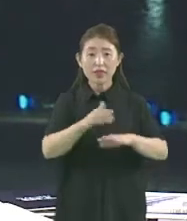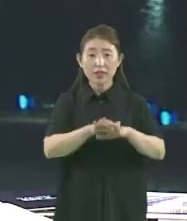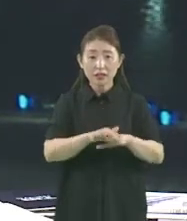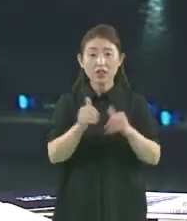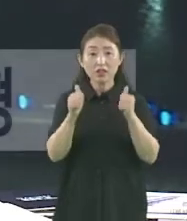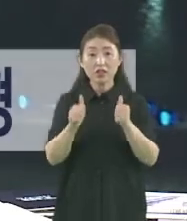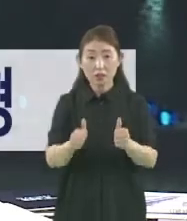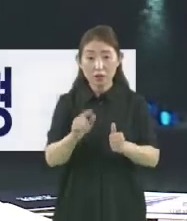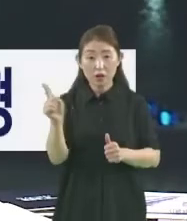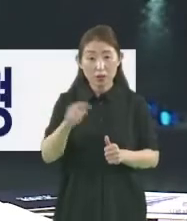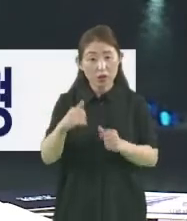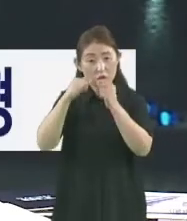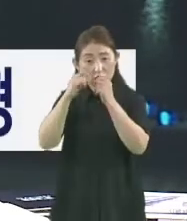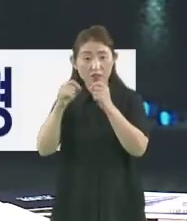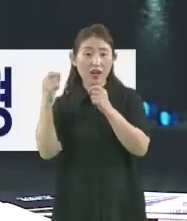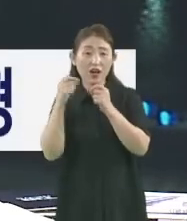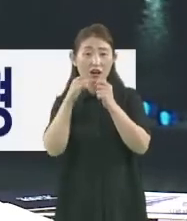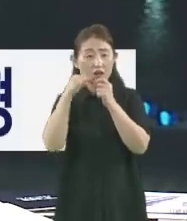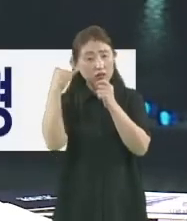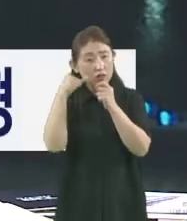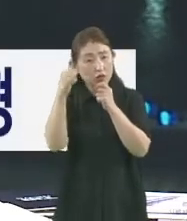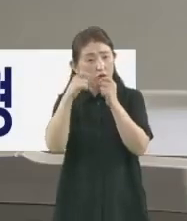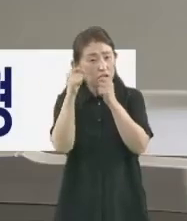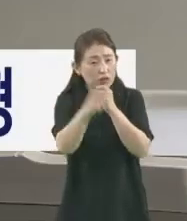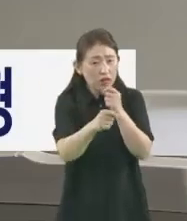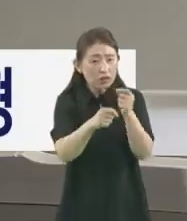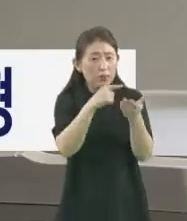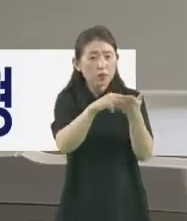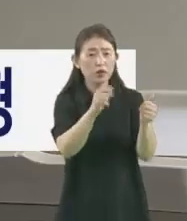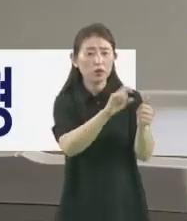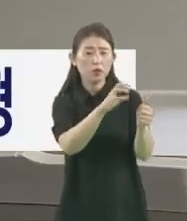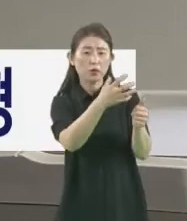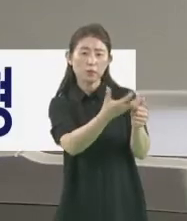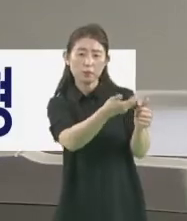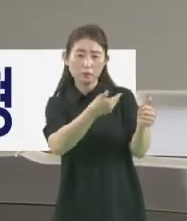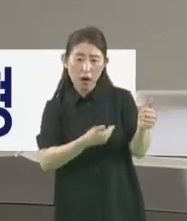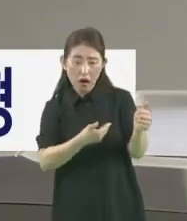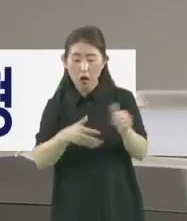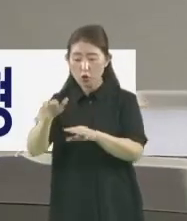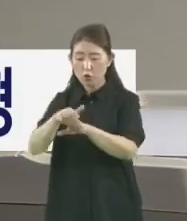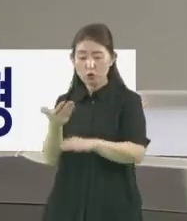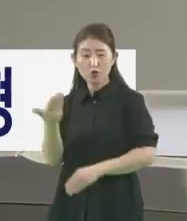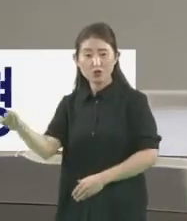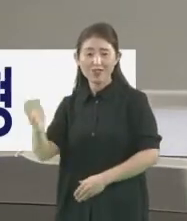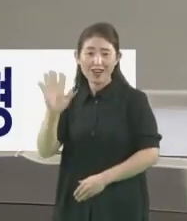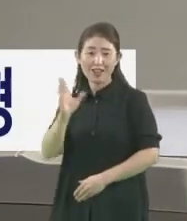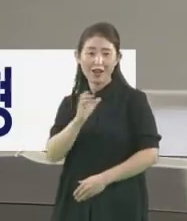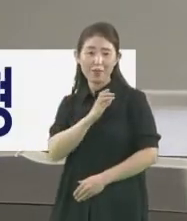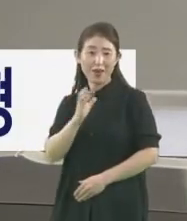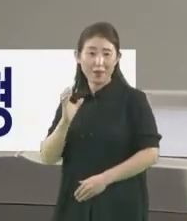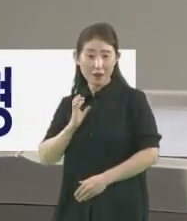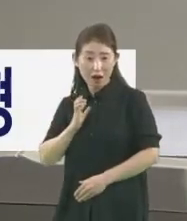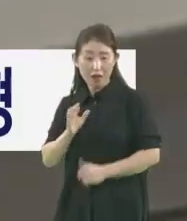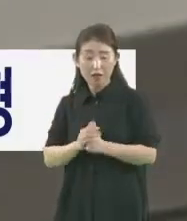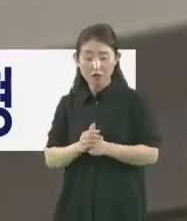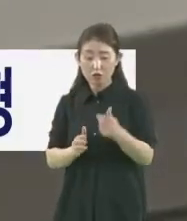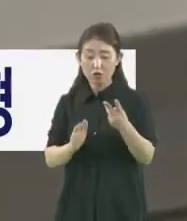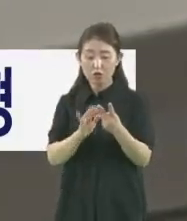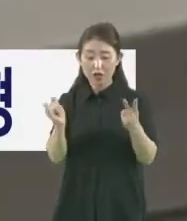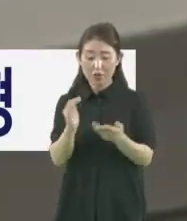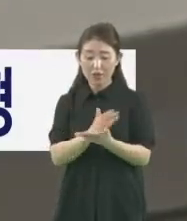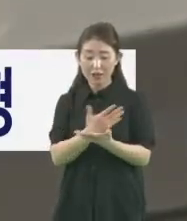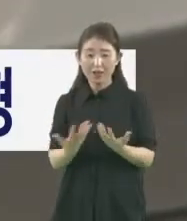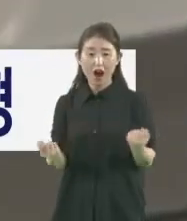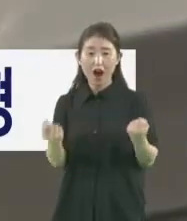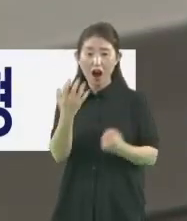대전지법 형사 9단독 은 보이스피싱 피해자에게 돈을 챙긴 뒤 조직으로 넘기지 않고 나눠 사용한 38살 a 씨 등